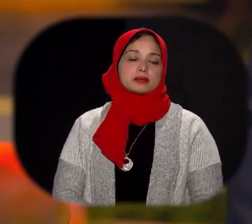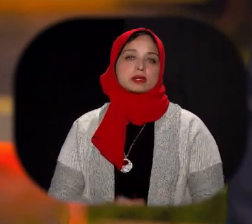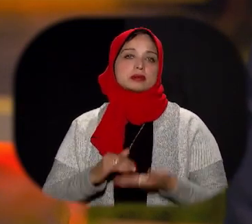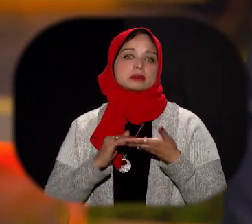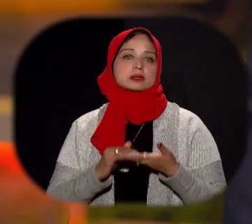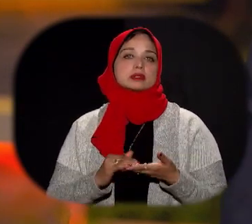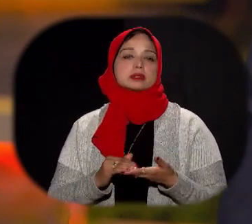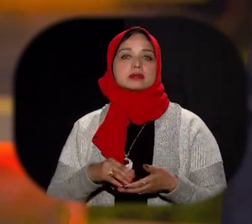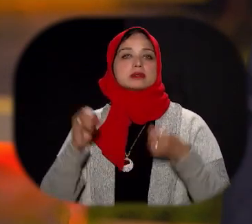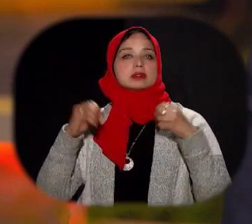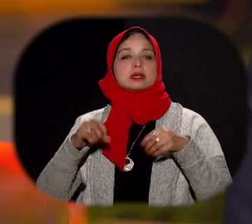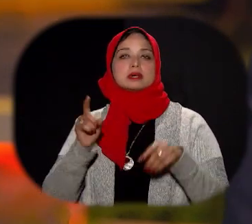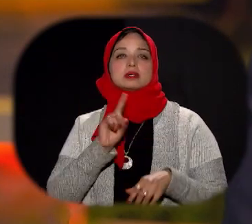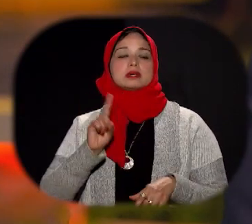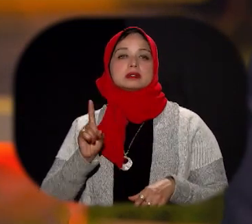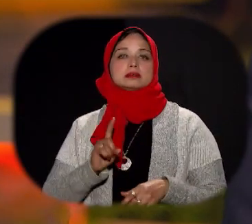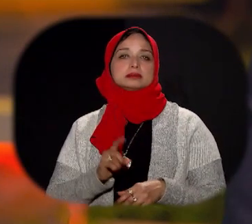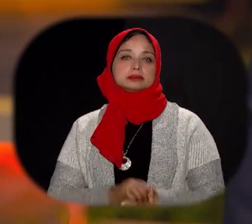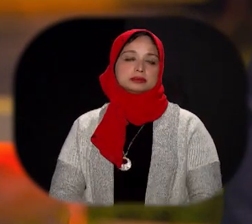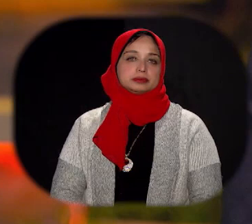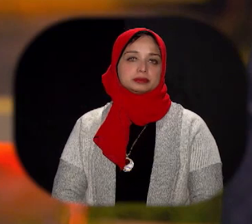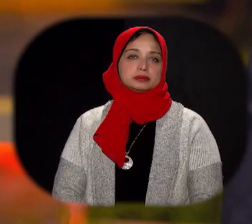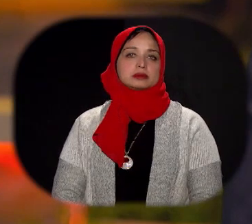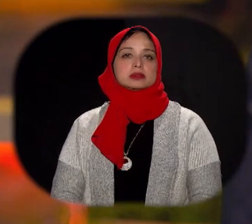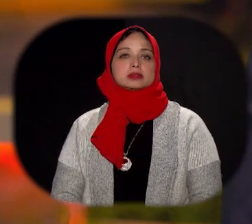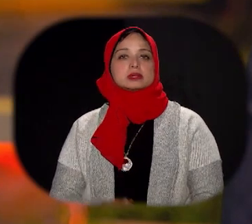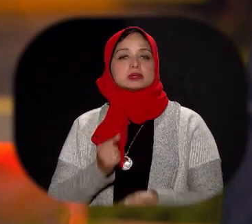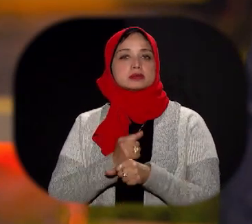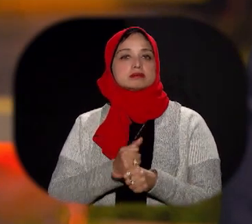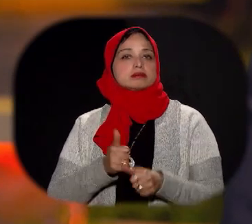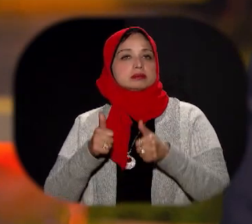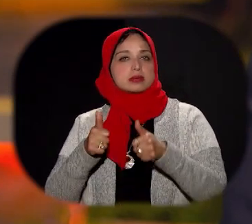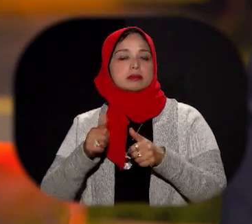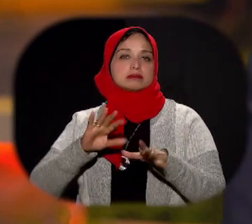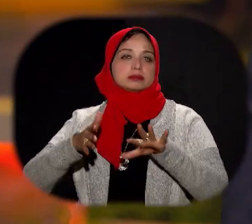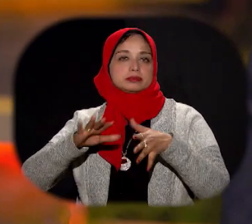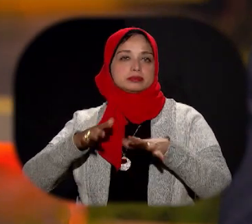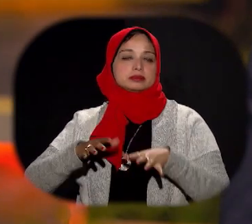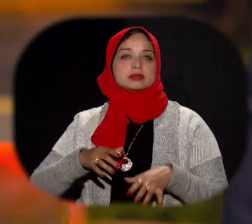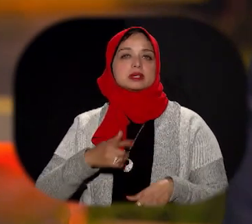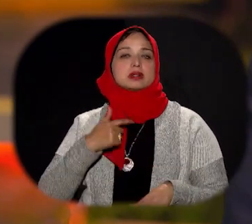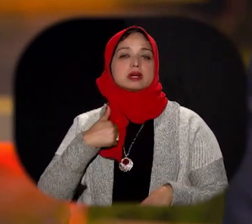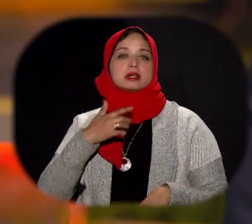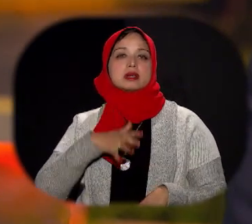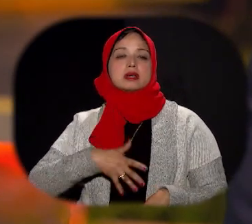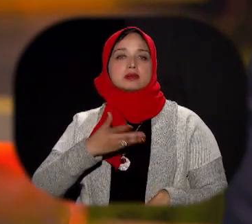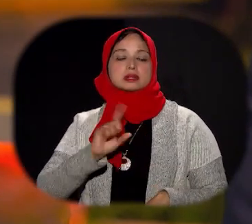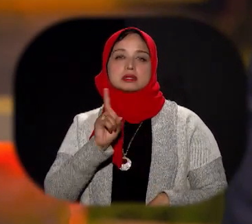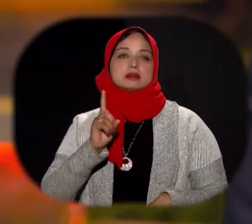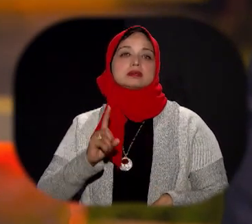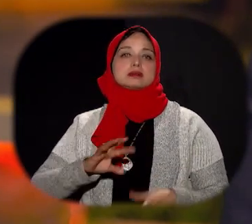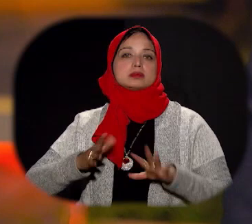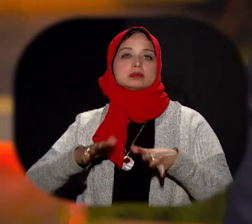الاوديو برودكشن الكواليتي بتاعه المنتج النهائي ما بتبقاش زي ما احنا عايزين لا لان احنا حاطين ستاندرد اعلى